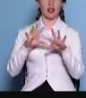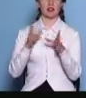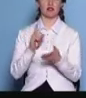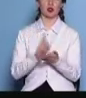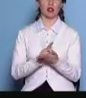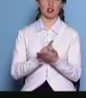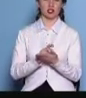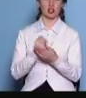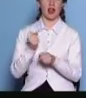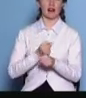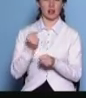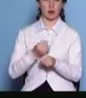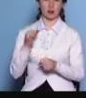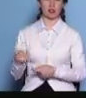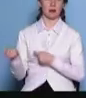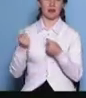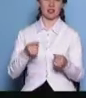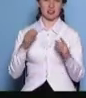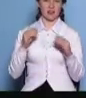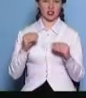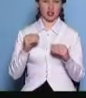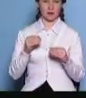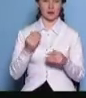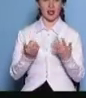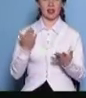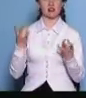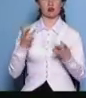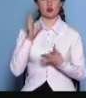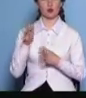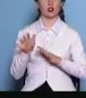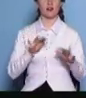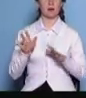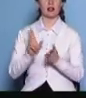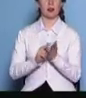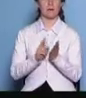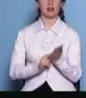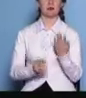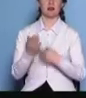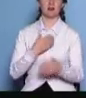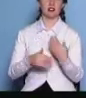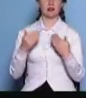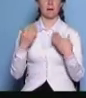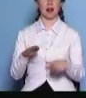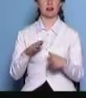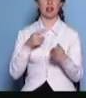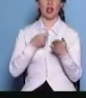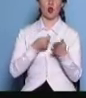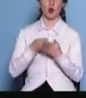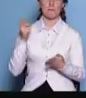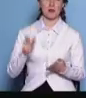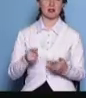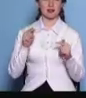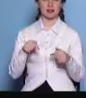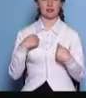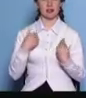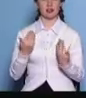все отработать и привести к вечеру. Если потребуется оформление пенсии по инвалидности, по потере кормильца, здесь я